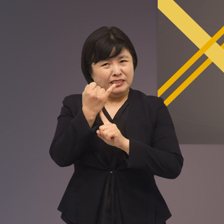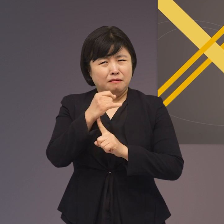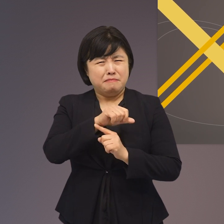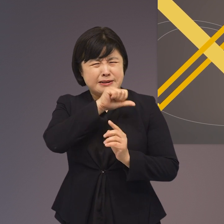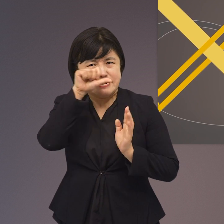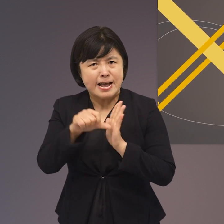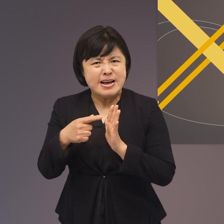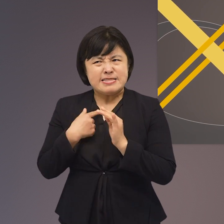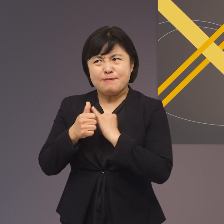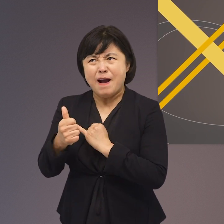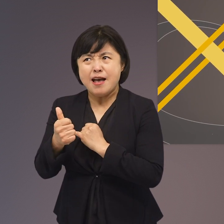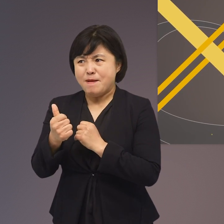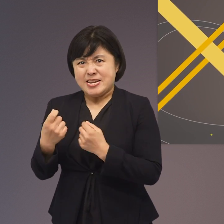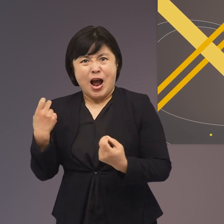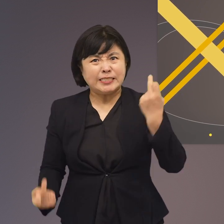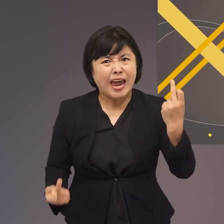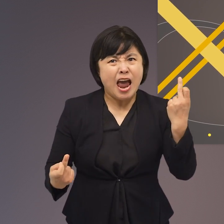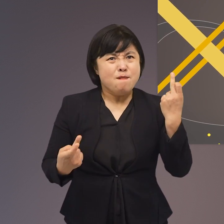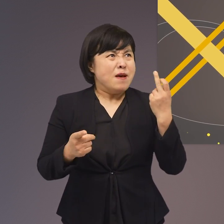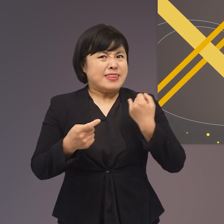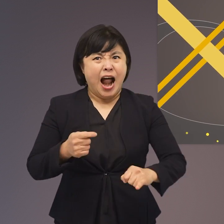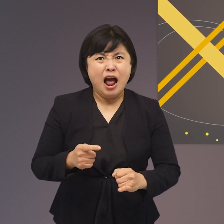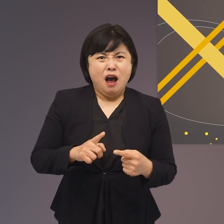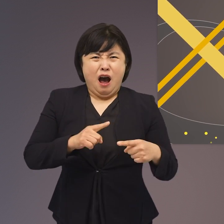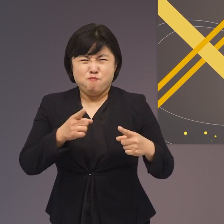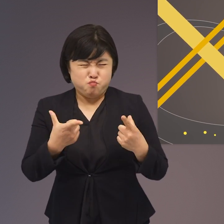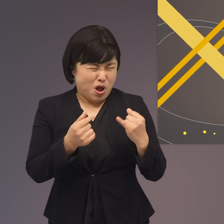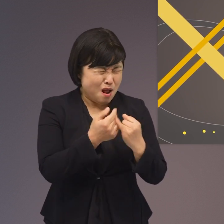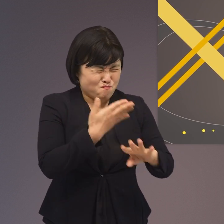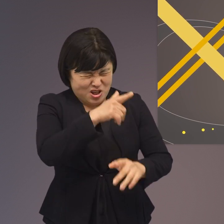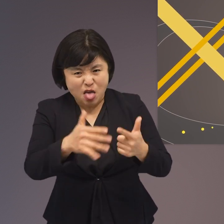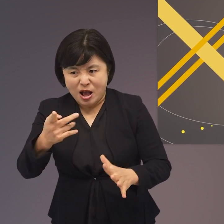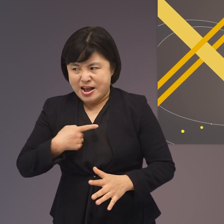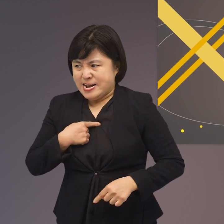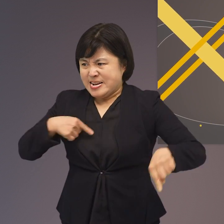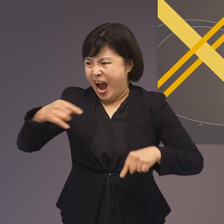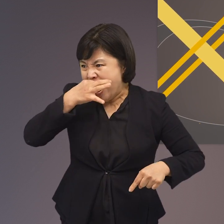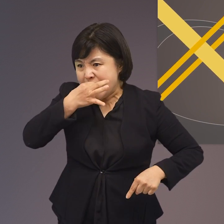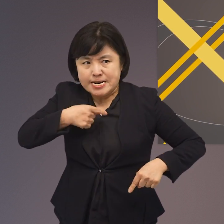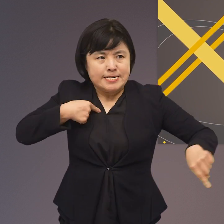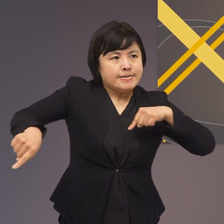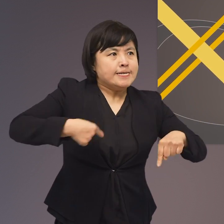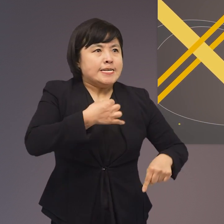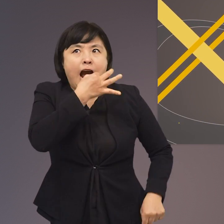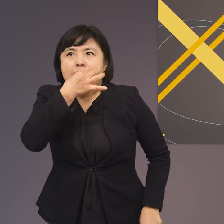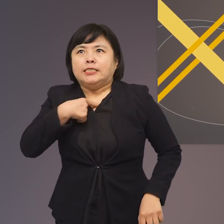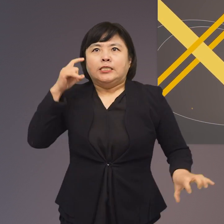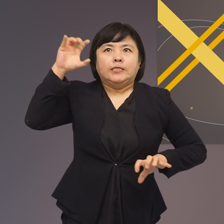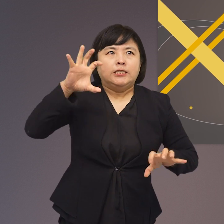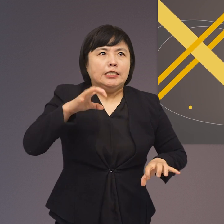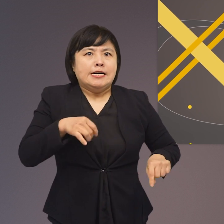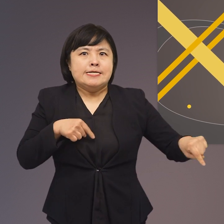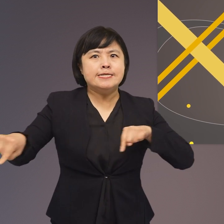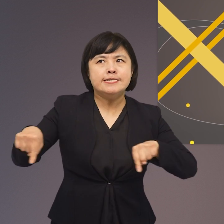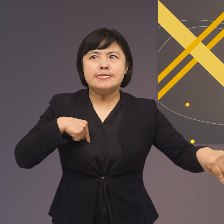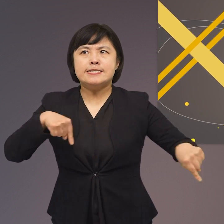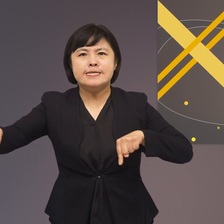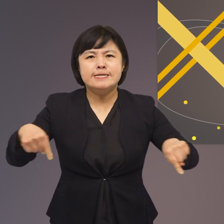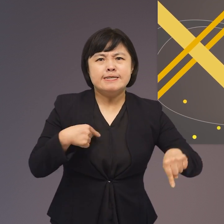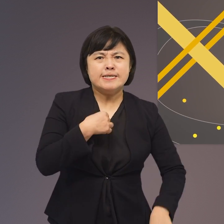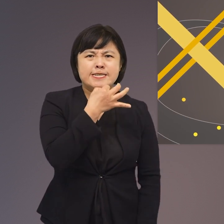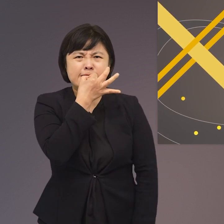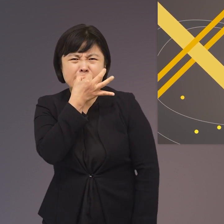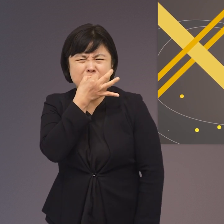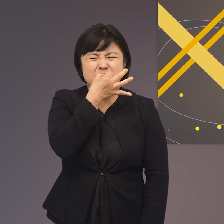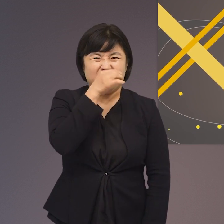클레오파트라 2세는 평생을 남편이자 남자 형제들, 그리고 딸이자 또 다른 부인이랑 치열하게 정치적